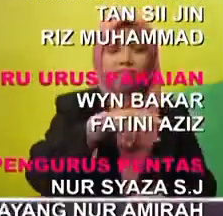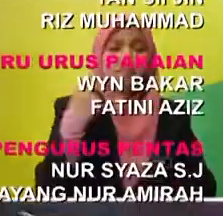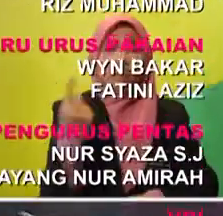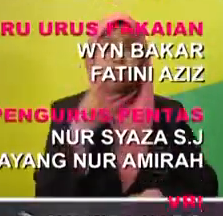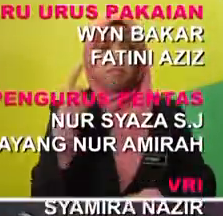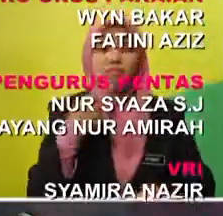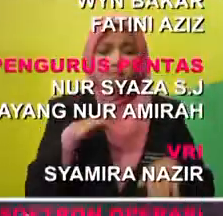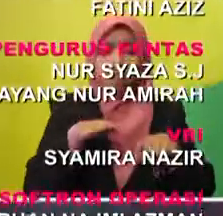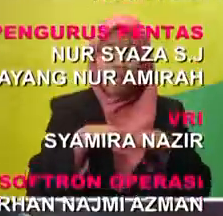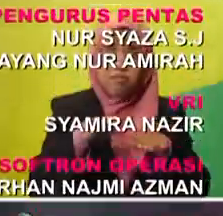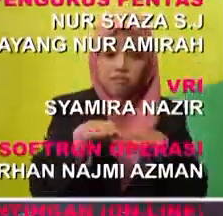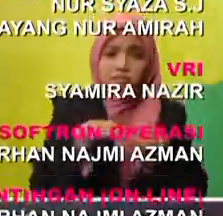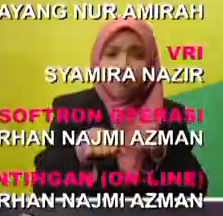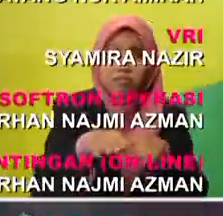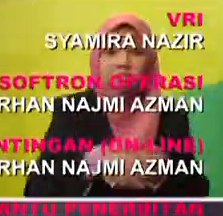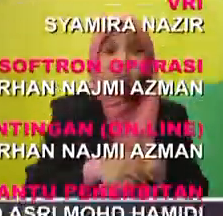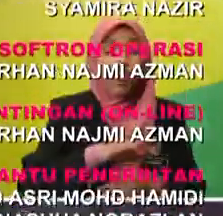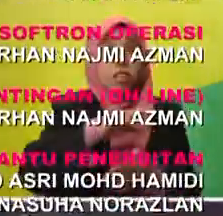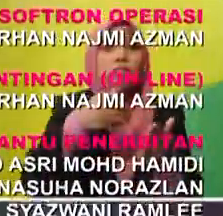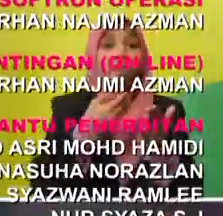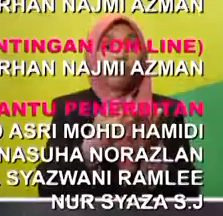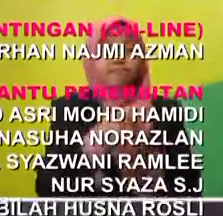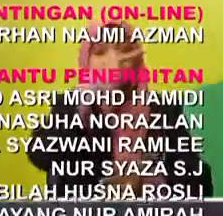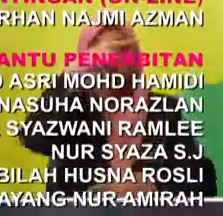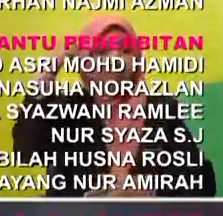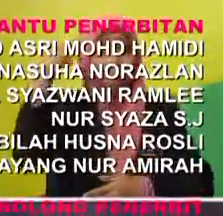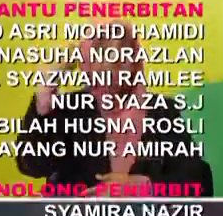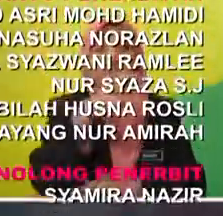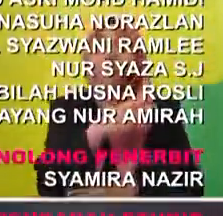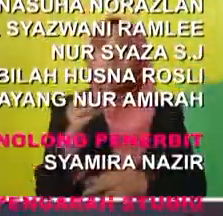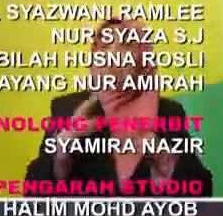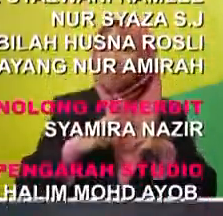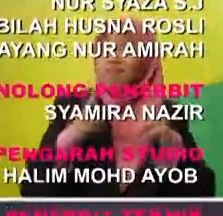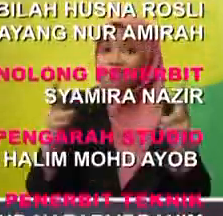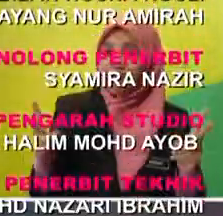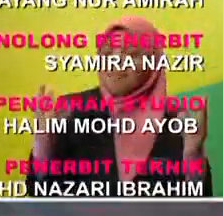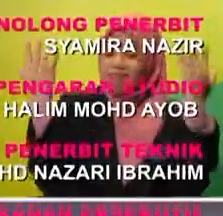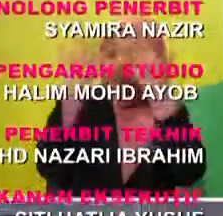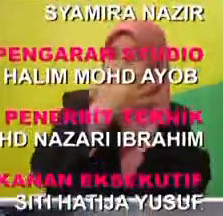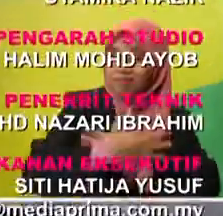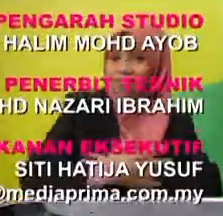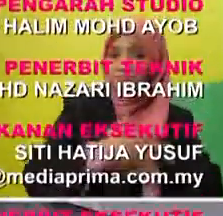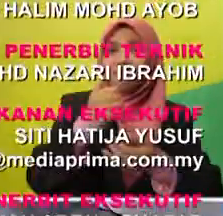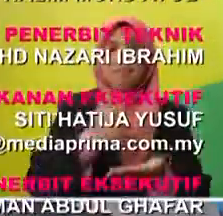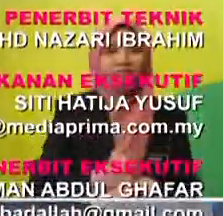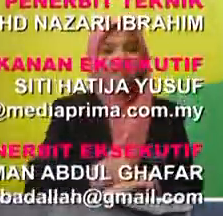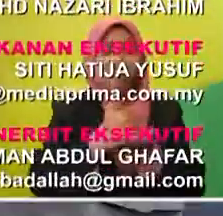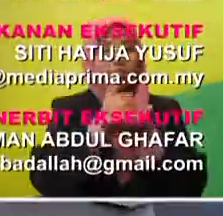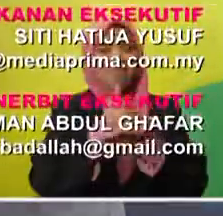asyik sangkut-sangkut. Semua hitam dan sangat gelap.